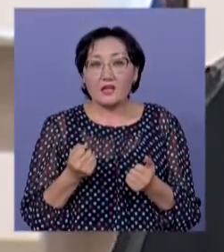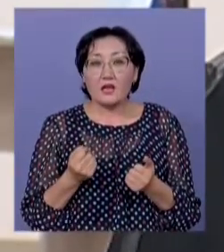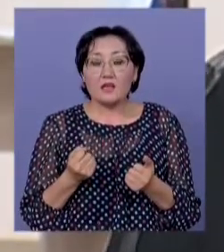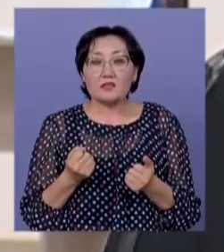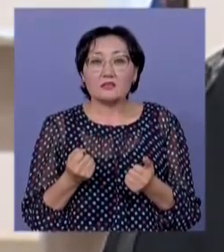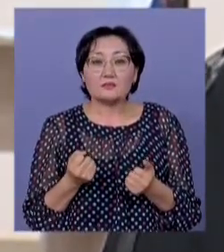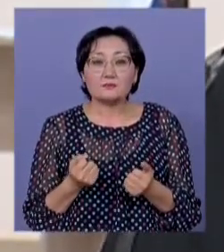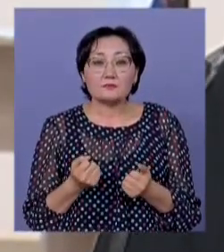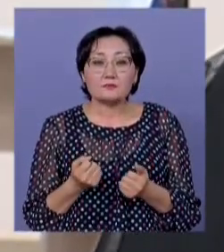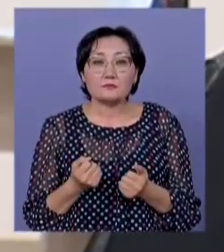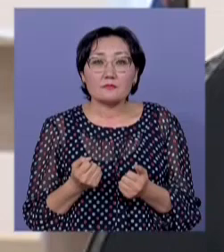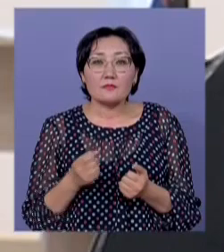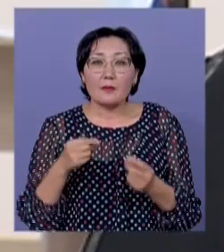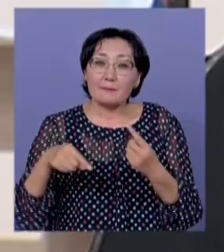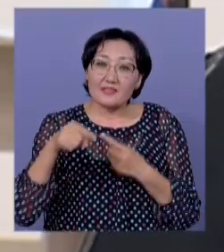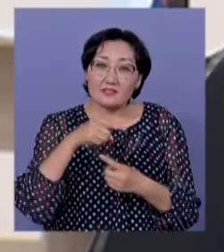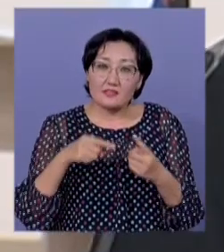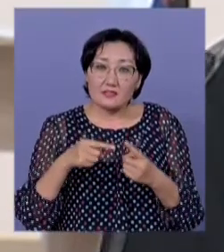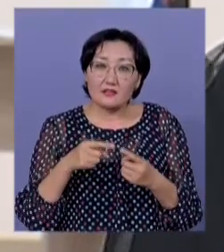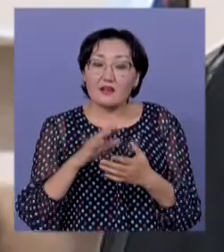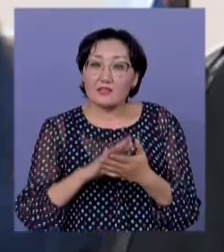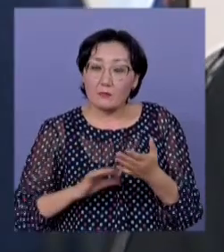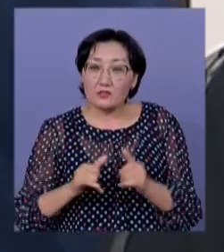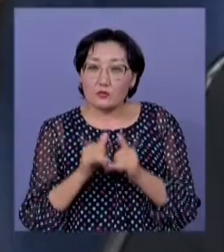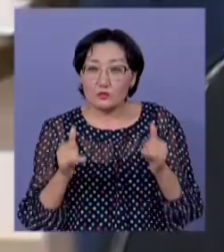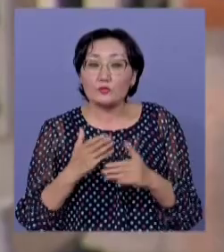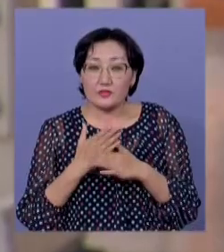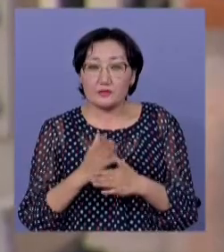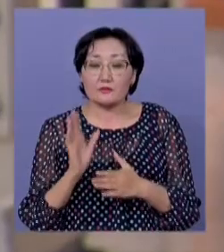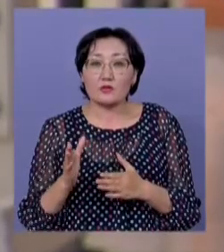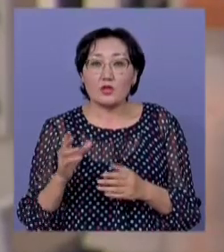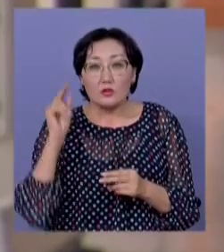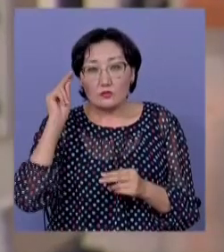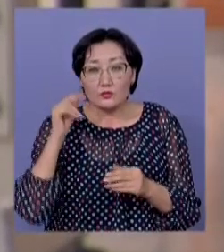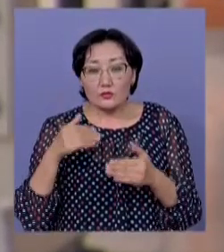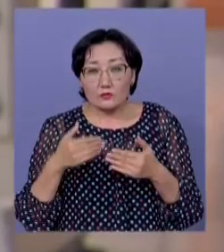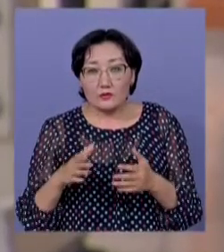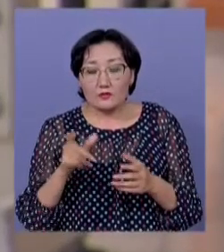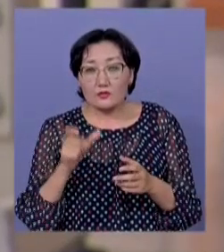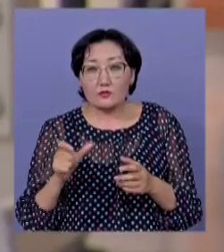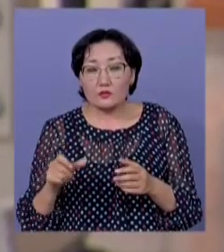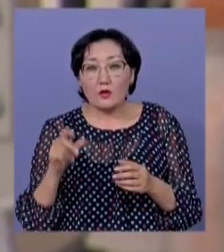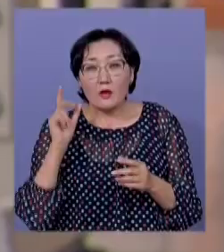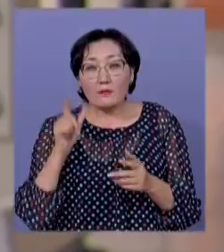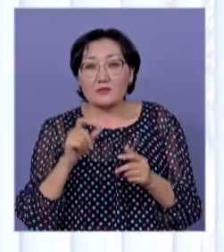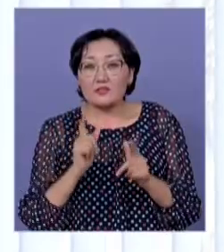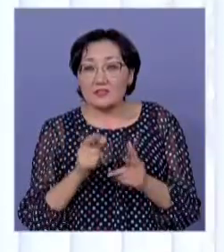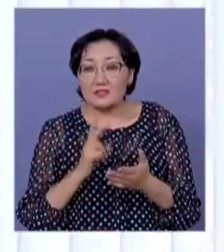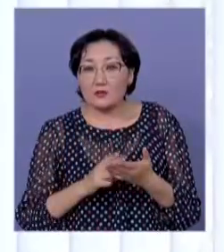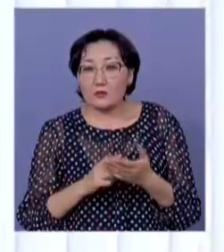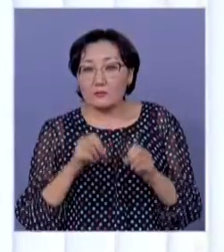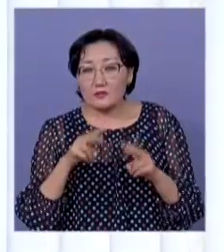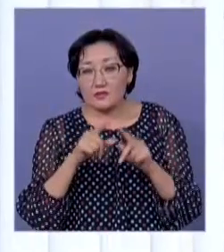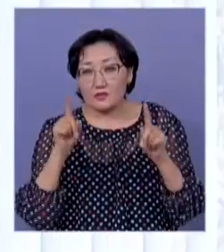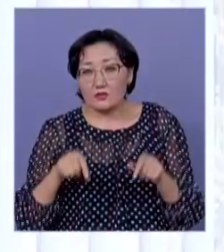жандай бизнестерін арқарай дамытуға неге оға көмектесеміз. Оқуды тәмімдаған түлектерге білімін растайтын арнайы сертификат